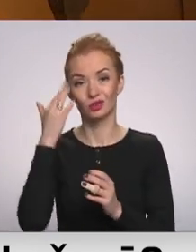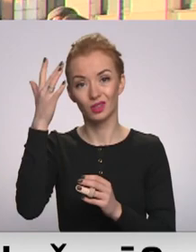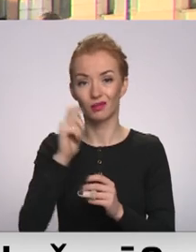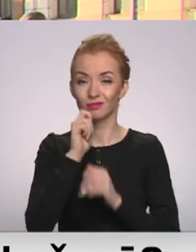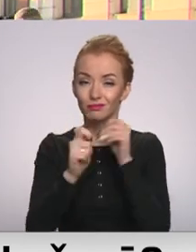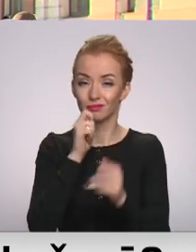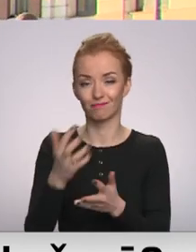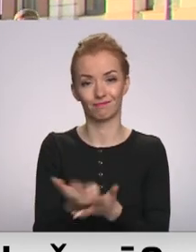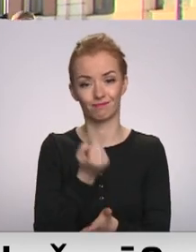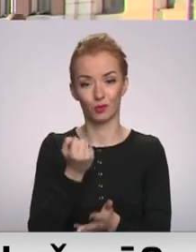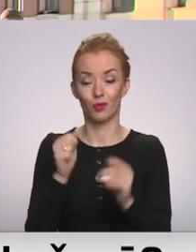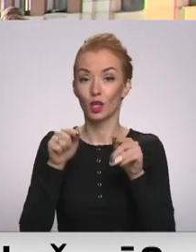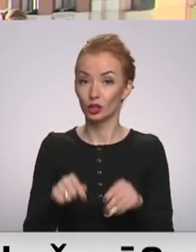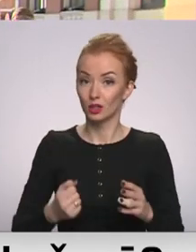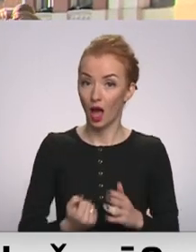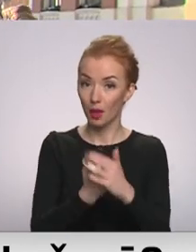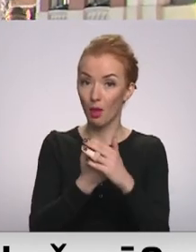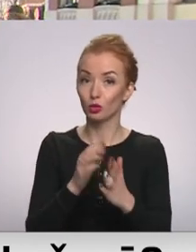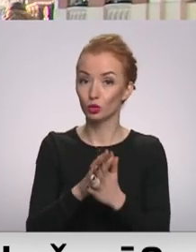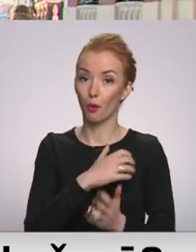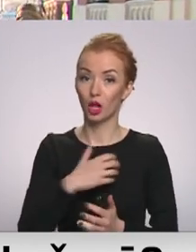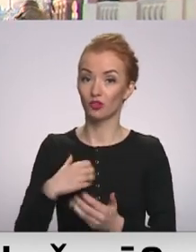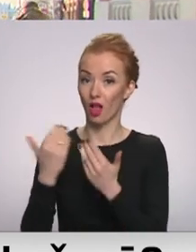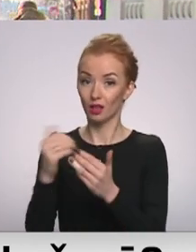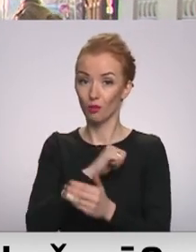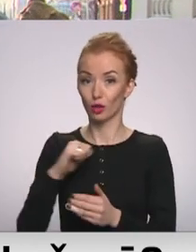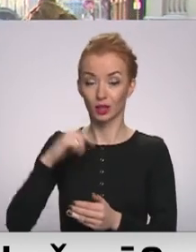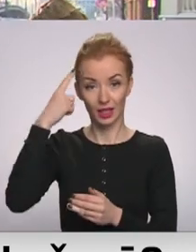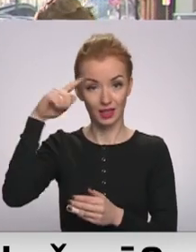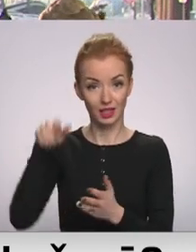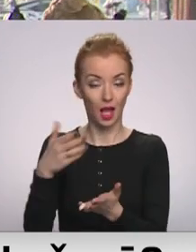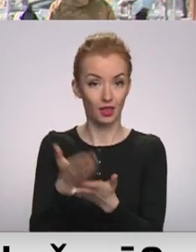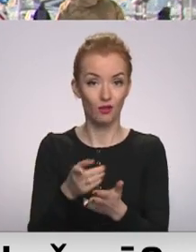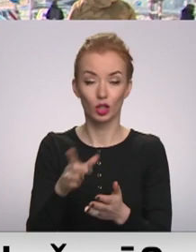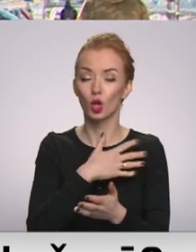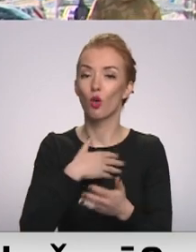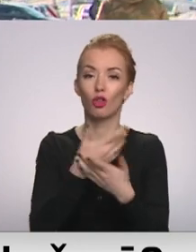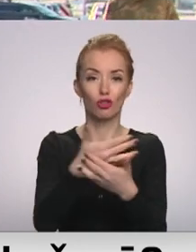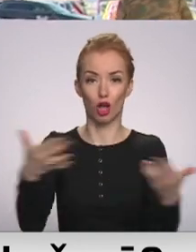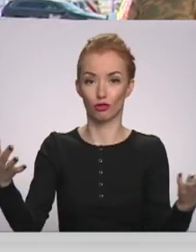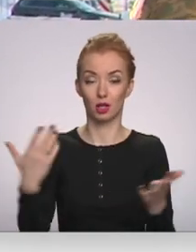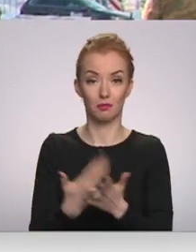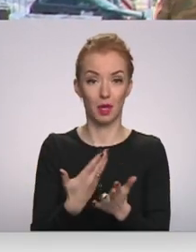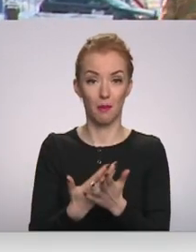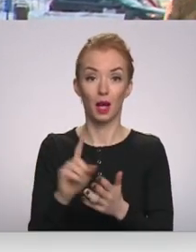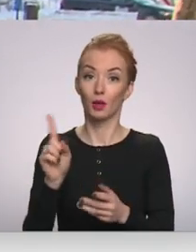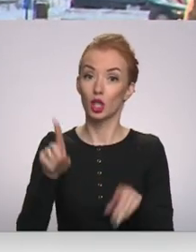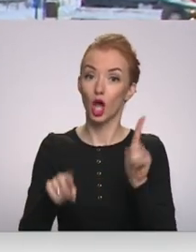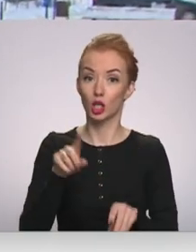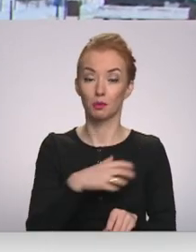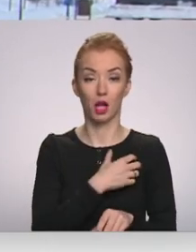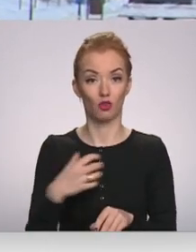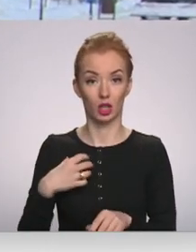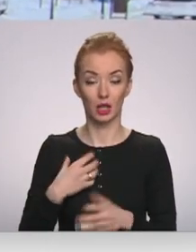ziedojumiem. Tā kā šis atbalsts ir uz pašvaldību iniciatīvas, tas ir ļoti atšķirīgs. Piemēram, ir vietvaras, kas